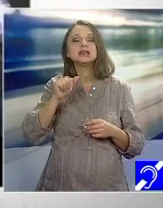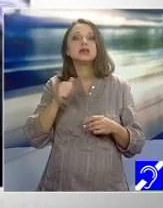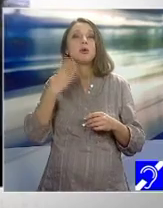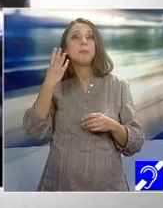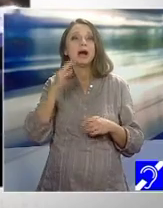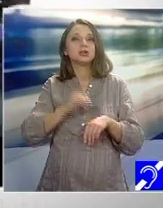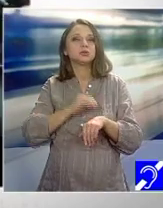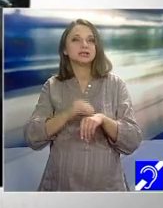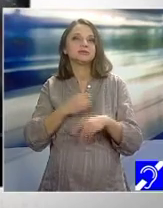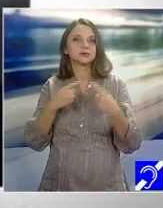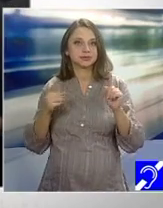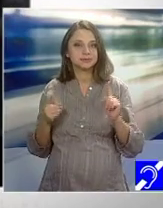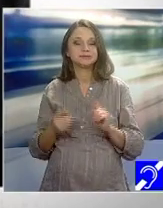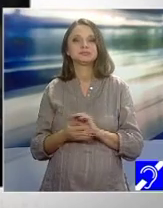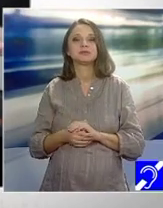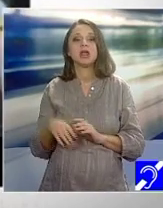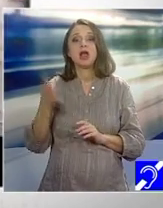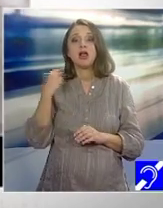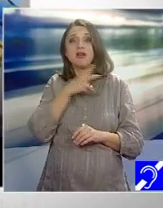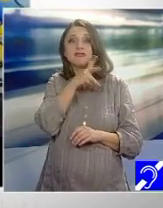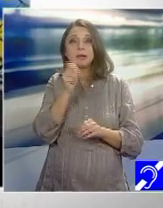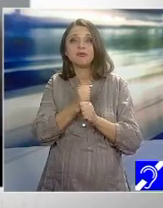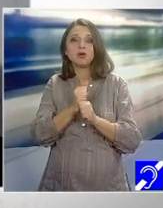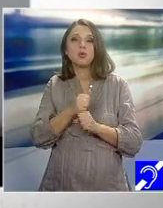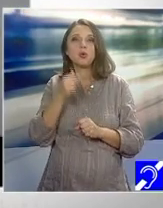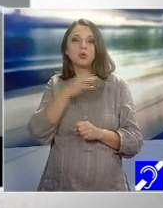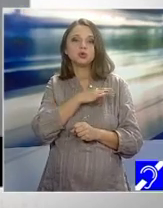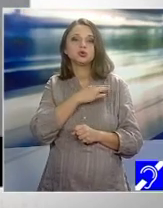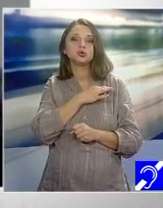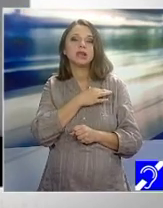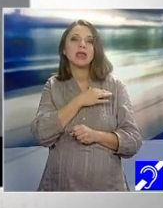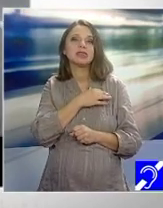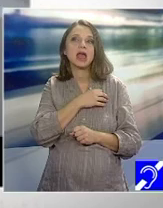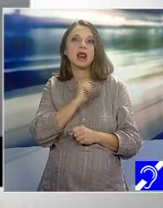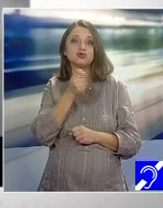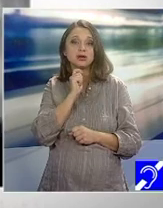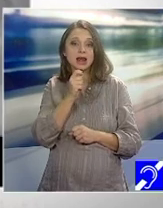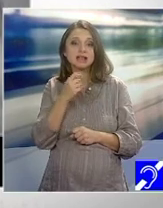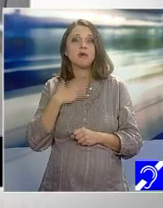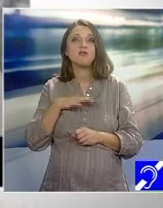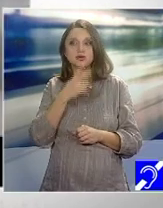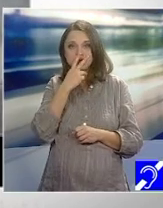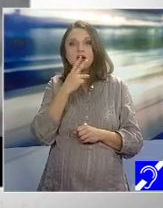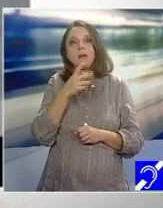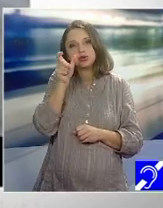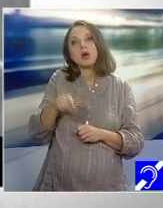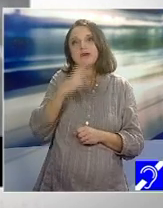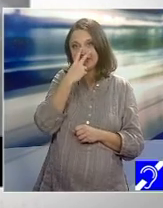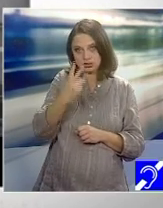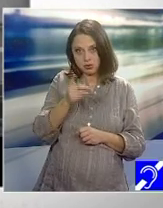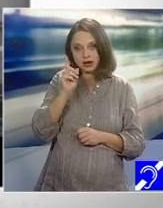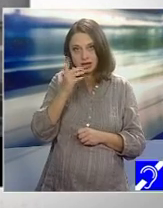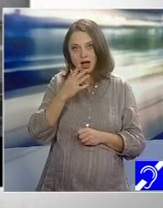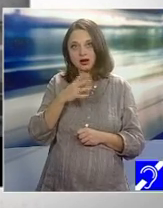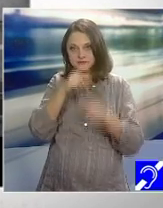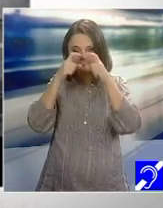niște studente la jurnalism care au vrut să se pună, să zicem așa, între ghilimele, în papucii unei persoane nevăzătoare și au umblat prin oraș pentru